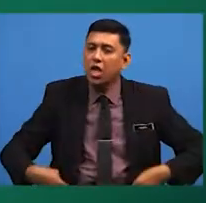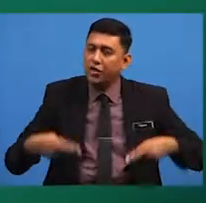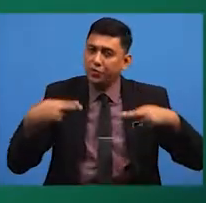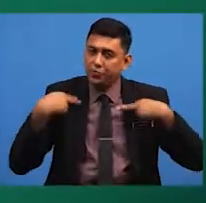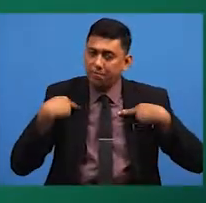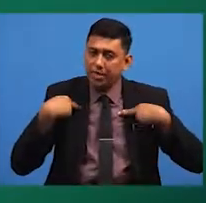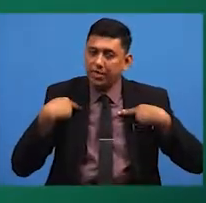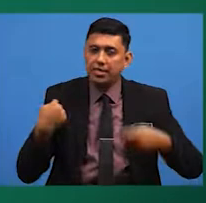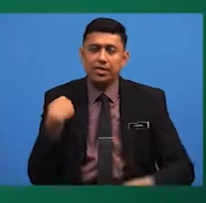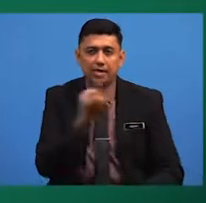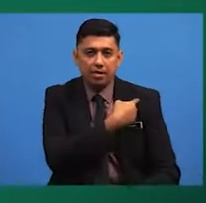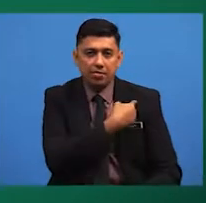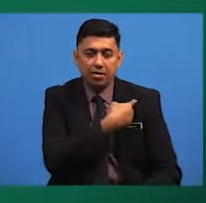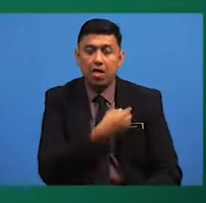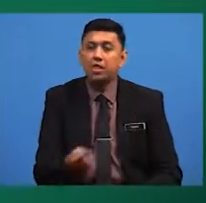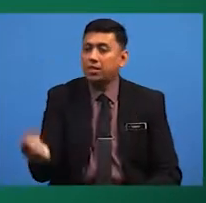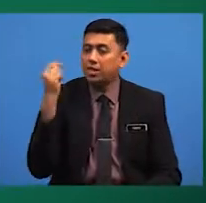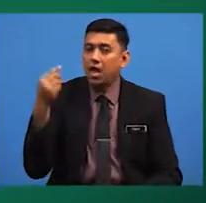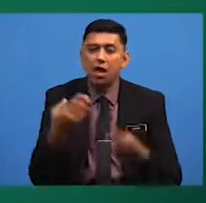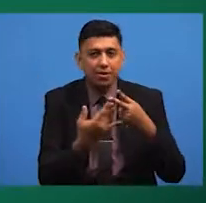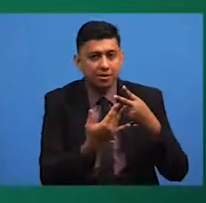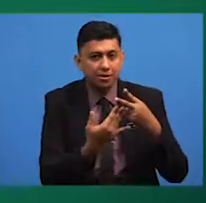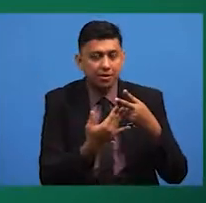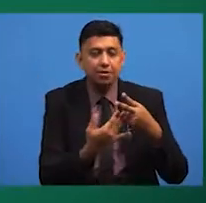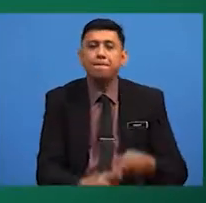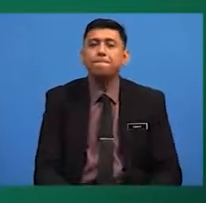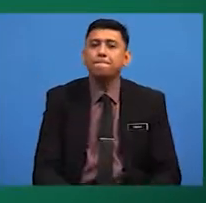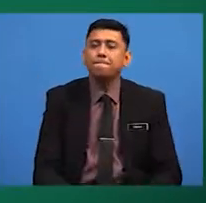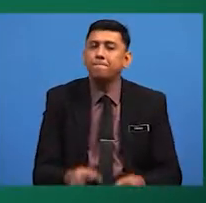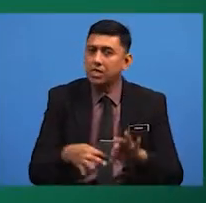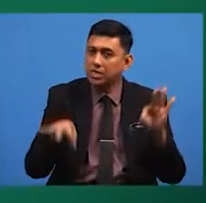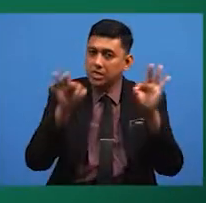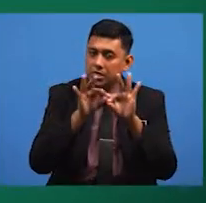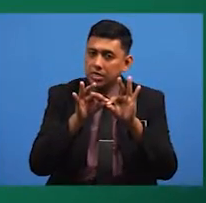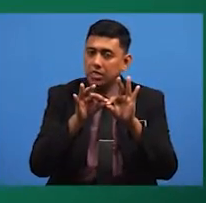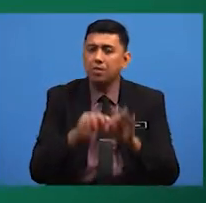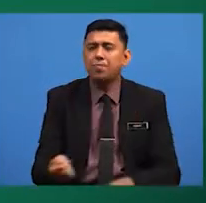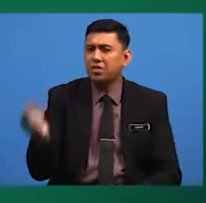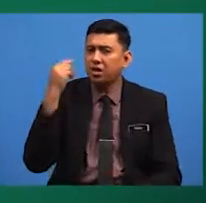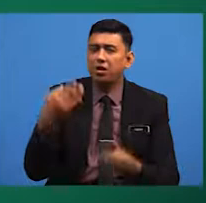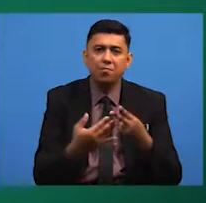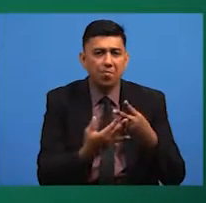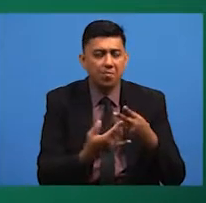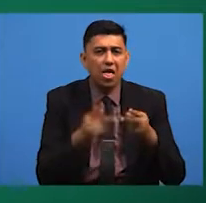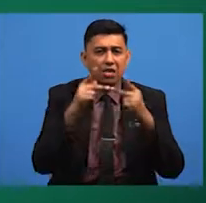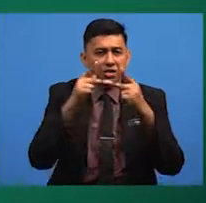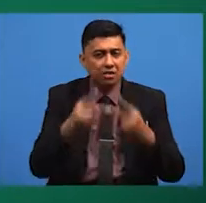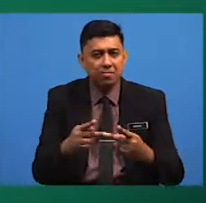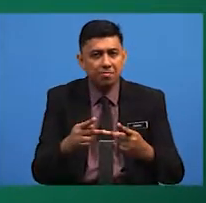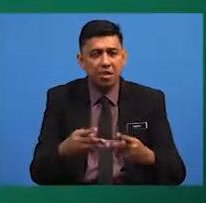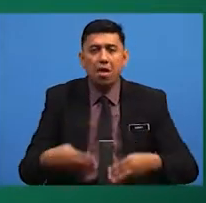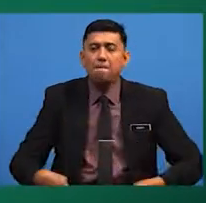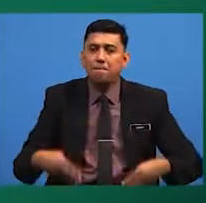kehidupan seharian kita tenaga Hammer amatlah penting kiranya tenaga HP dapat menyegarkan